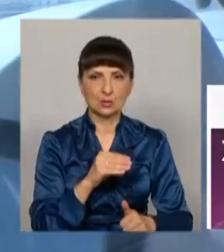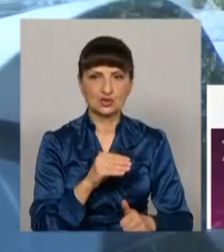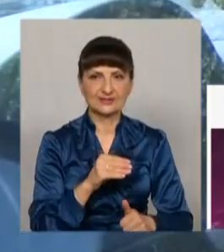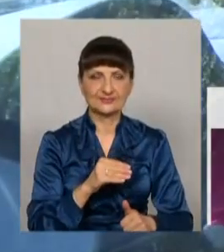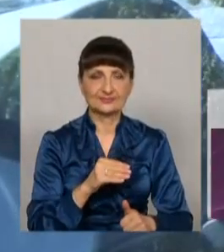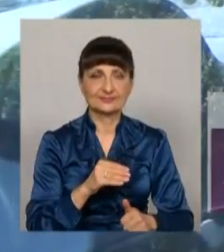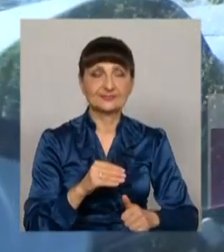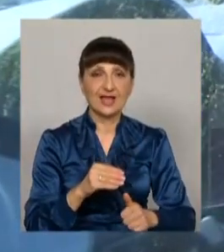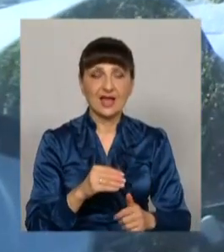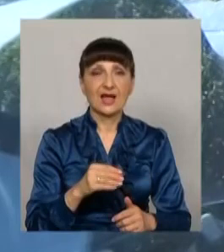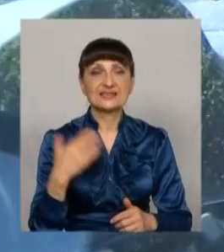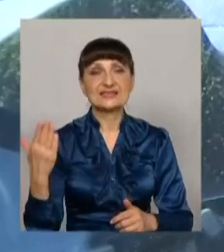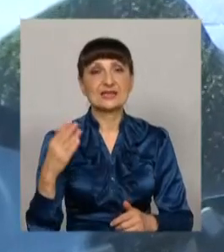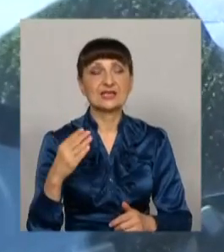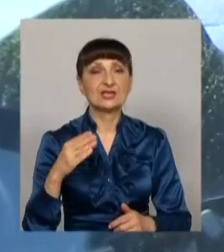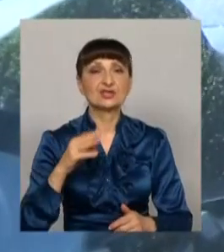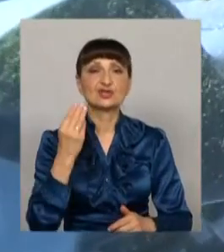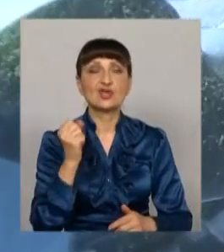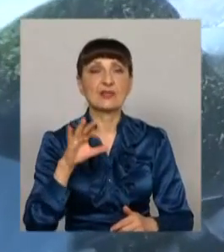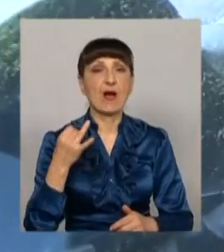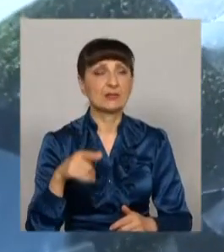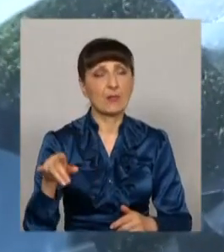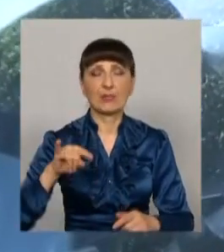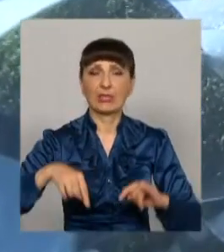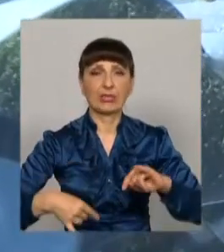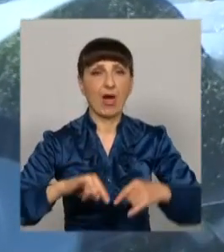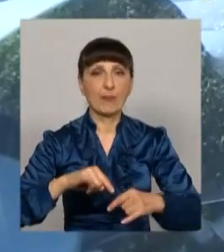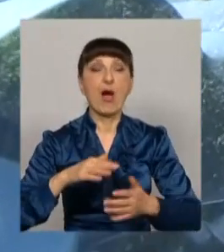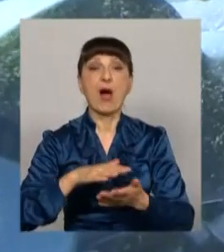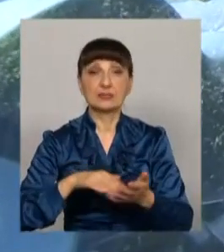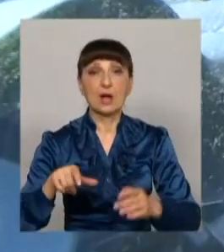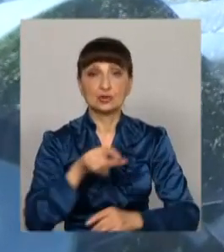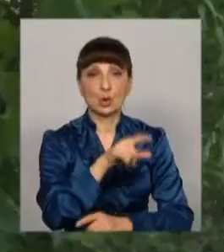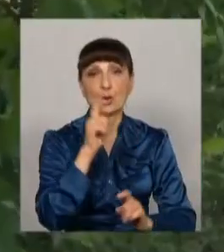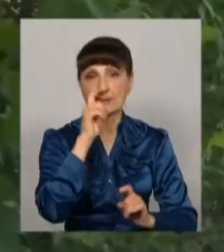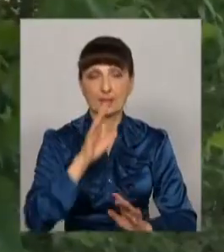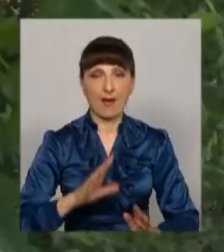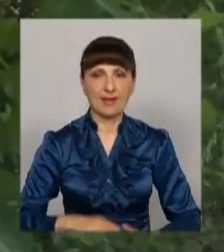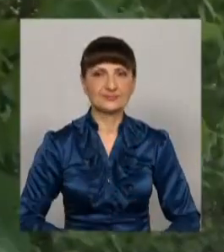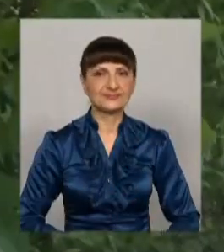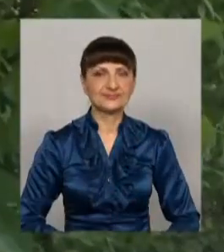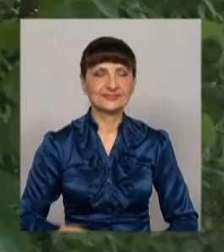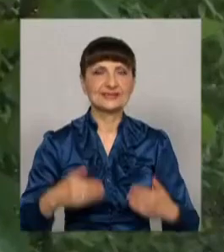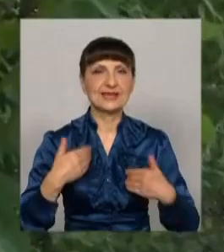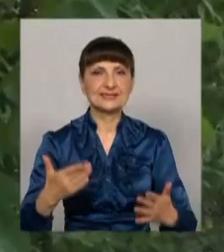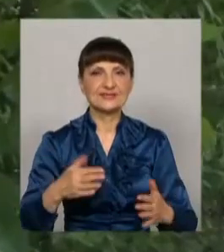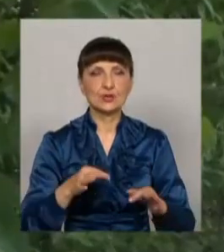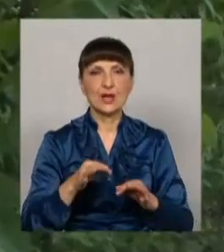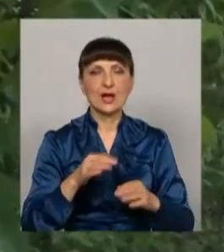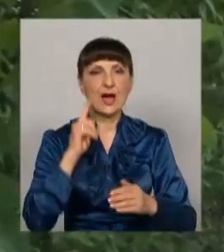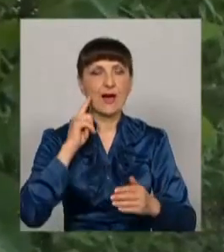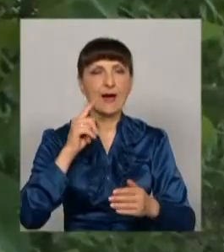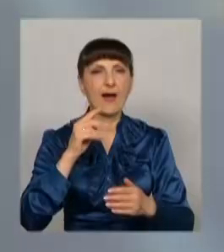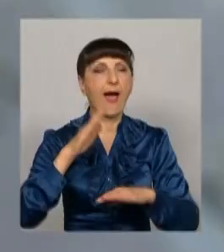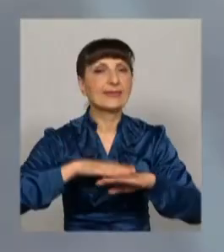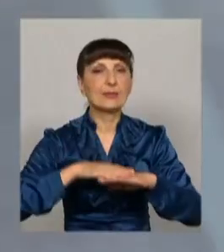Тоже. Ну, со стороны Шанхая, вот когда выезжать, ямы там. А дальше автобан отличный. Инициативу измерять рейтинг акимов по